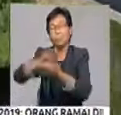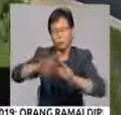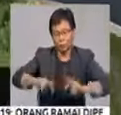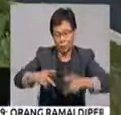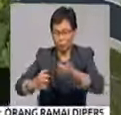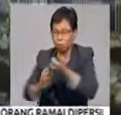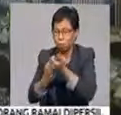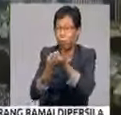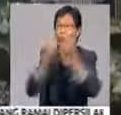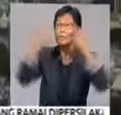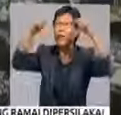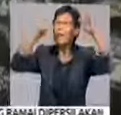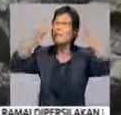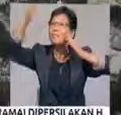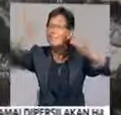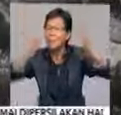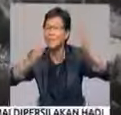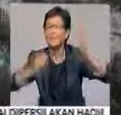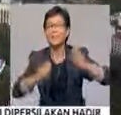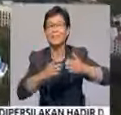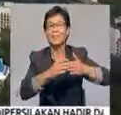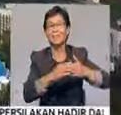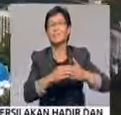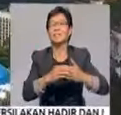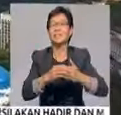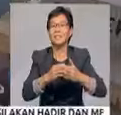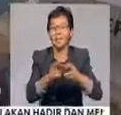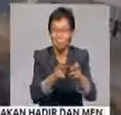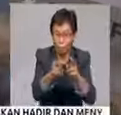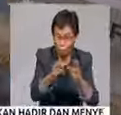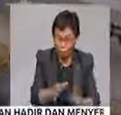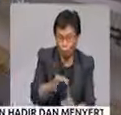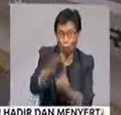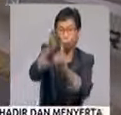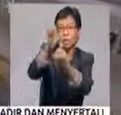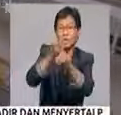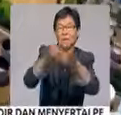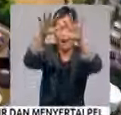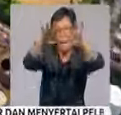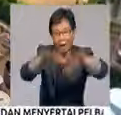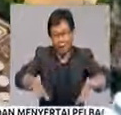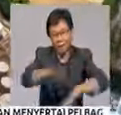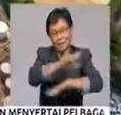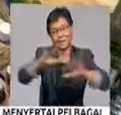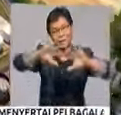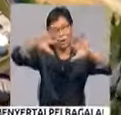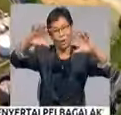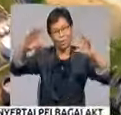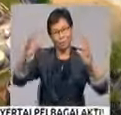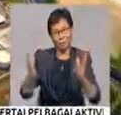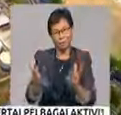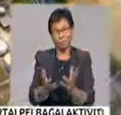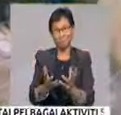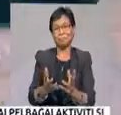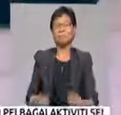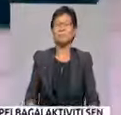kepada kejayaan negara sebagai pemain utama dalam pasaran Asia Tenggara dan global.